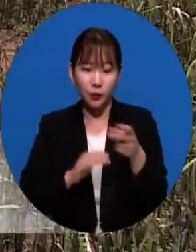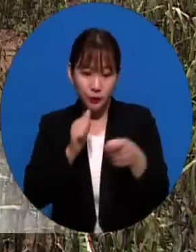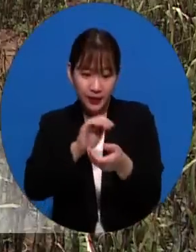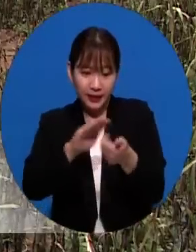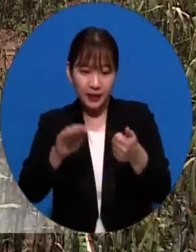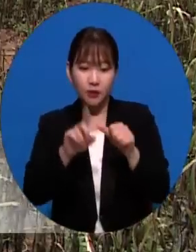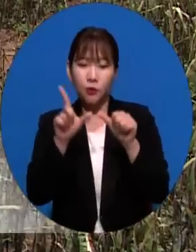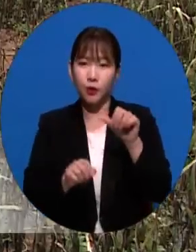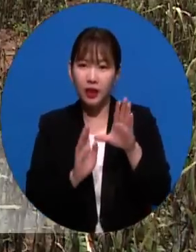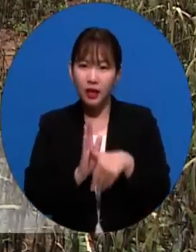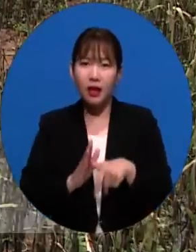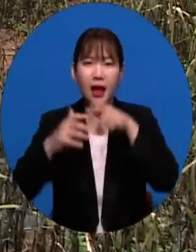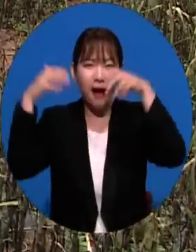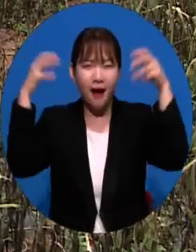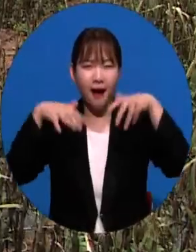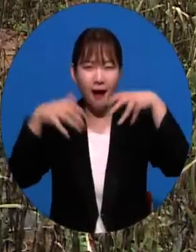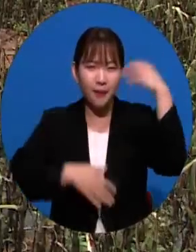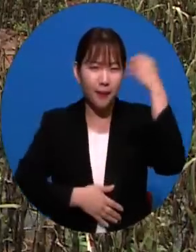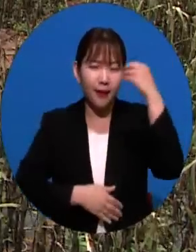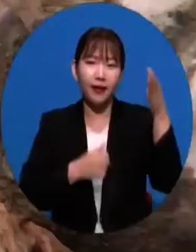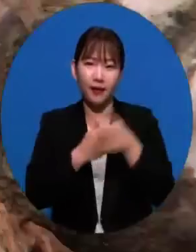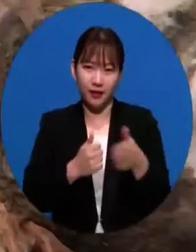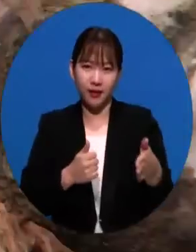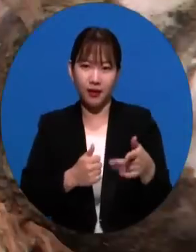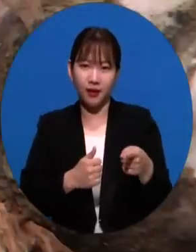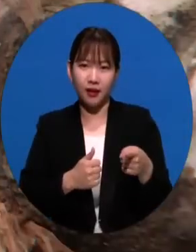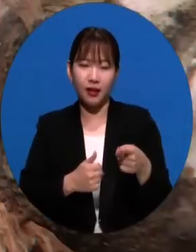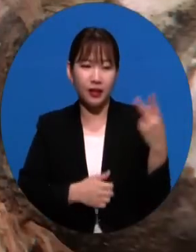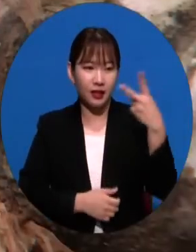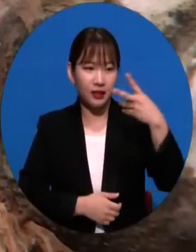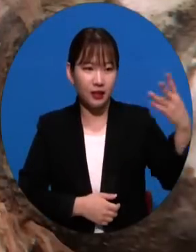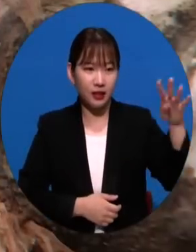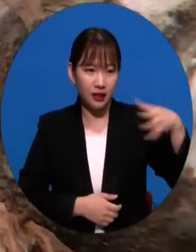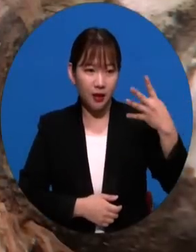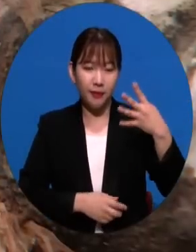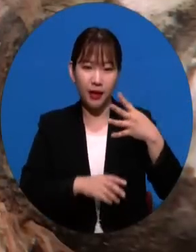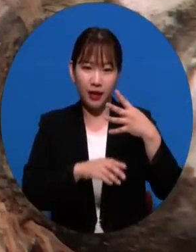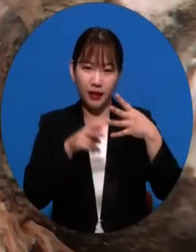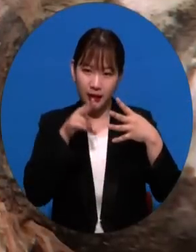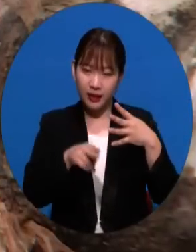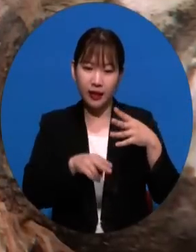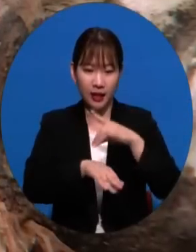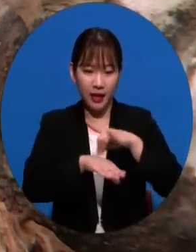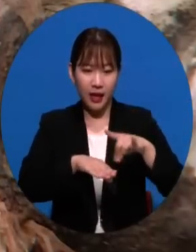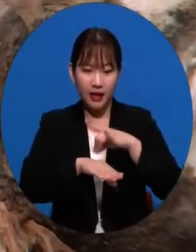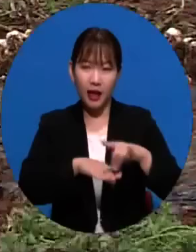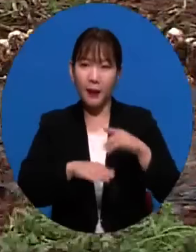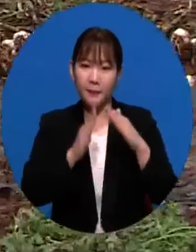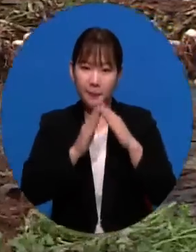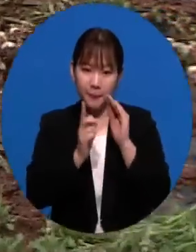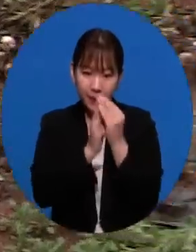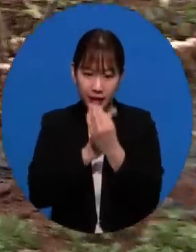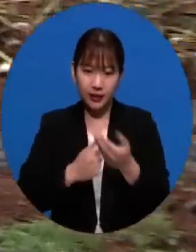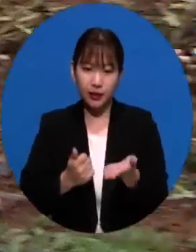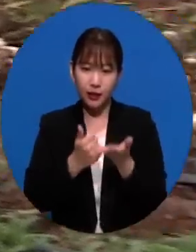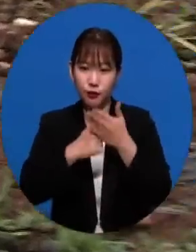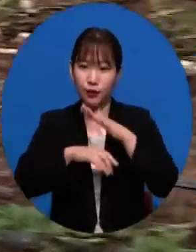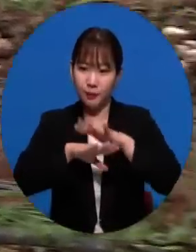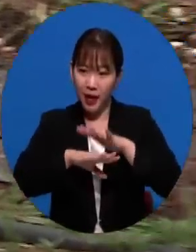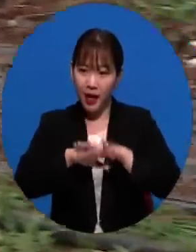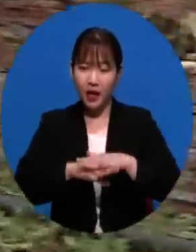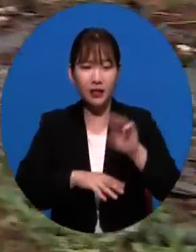직전이 지난 5월에는 폭우가 쏟아졌기 때문입니다 2400a에 달하는 해남군 마늘재배 면적의 30%